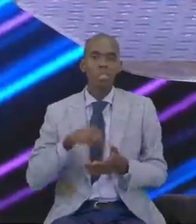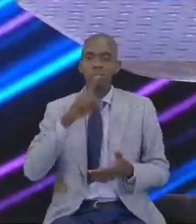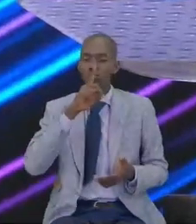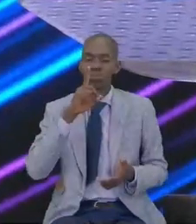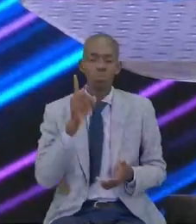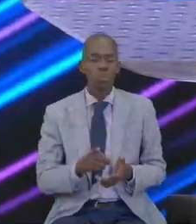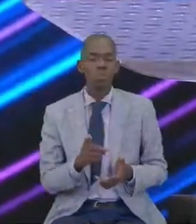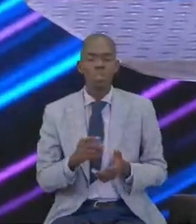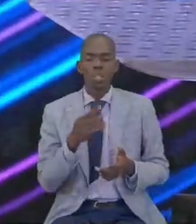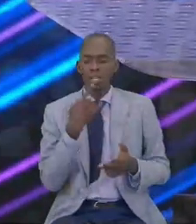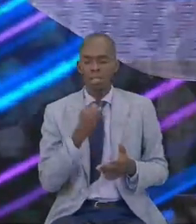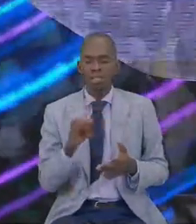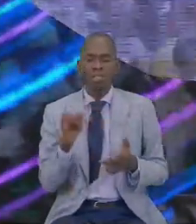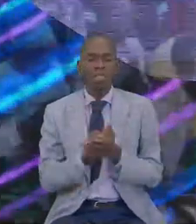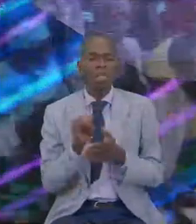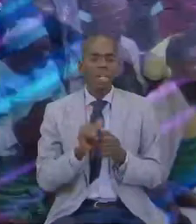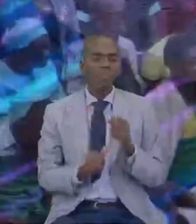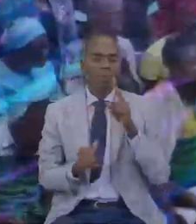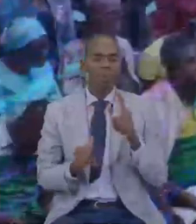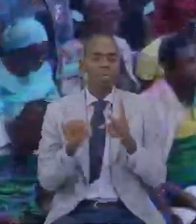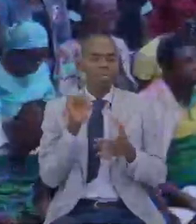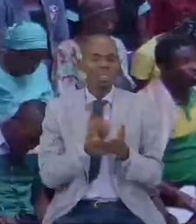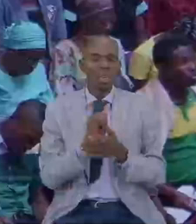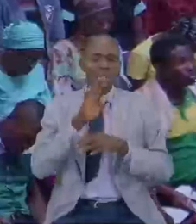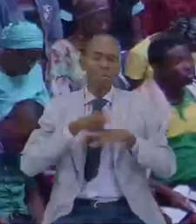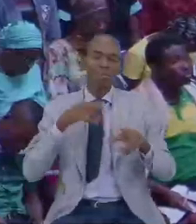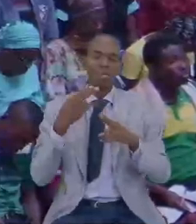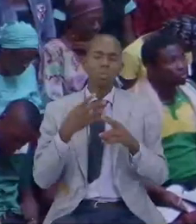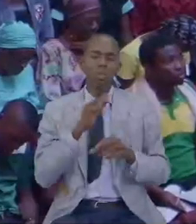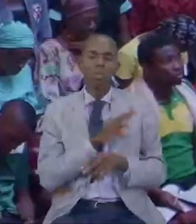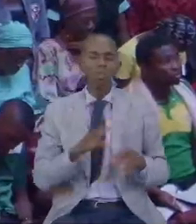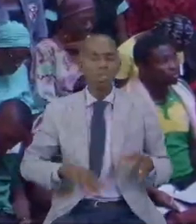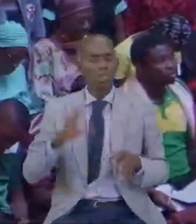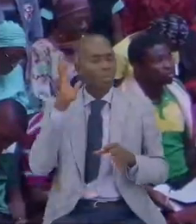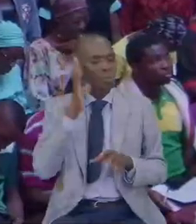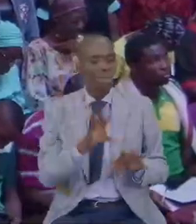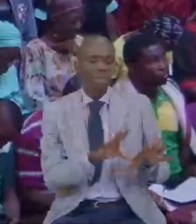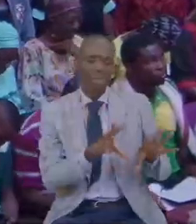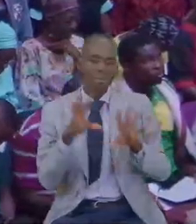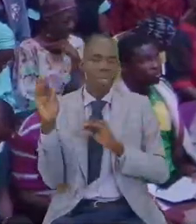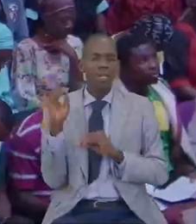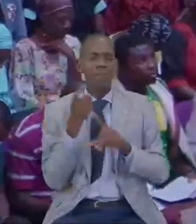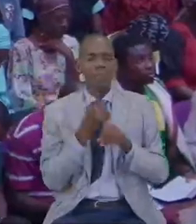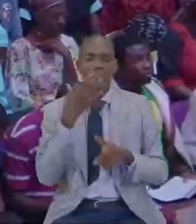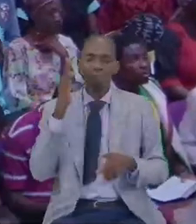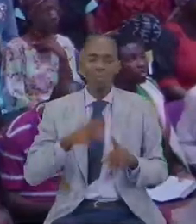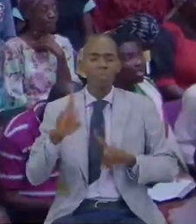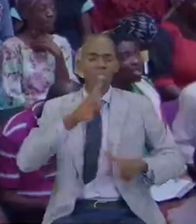Alors, quiconque prononce le nom du Seigneur, qu'il s'éloigne de l'iniquité. Quelqu'un dit